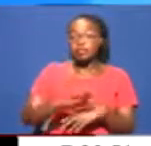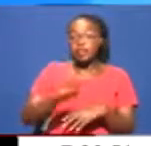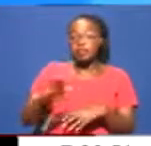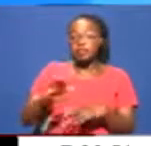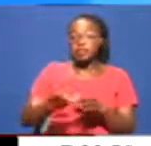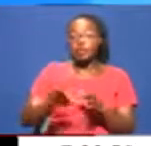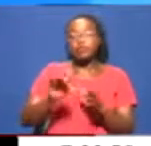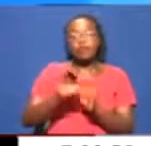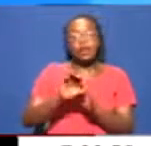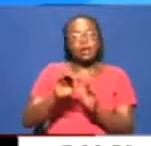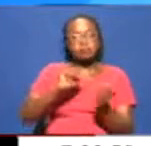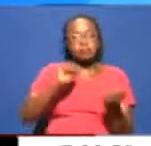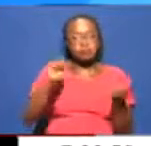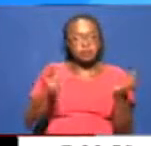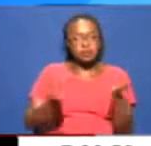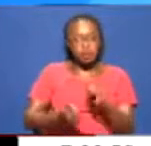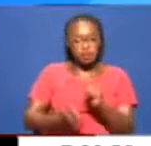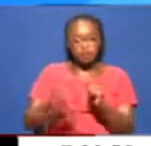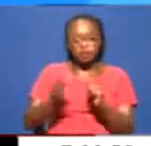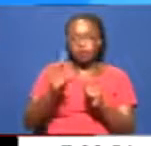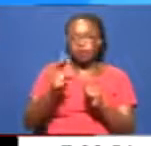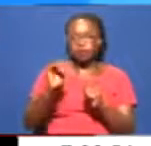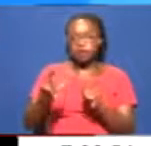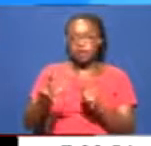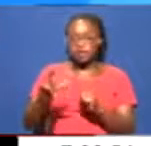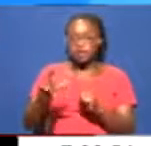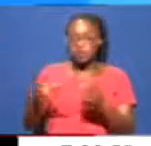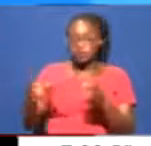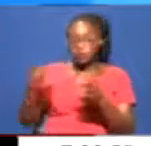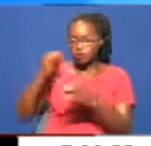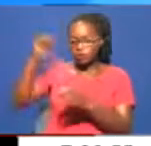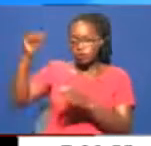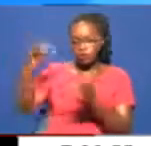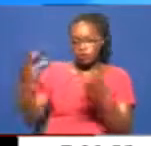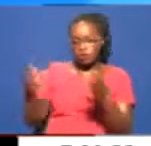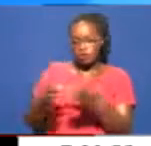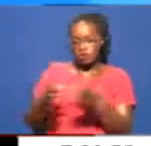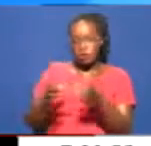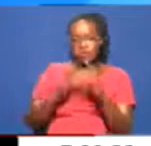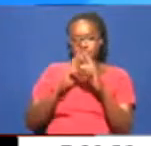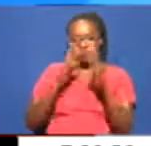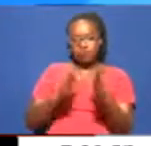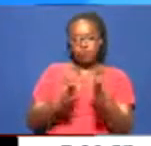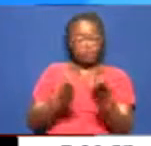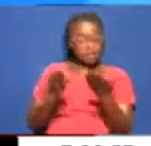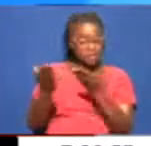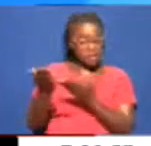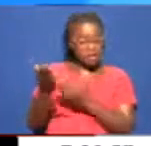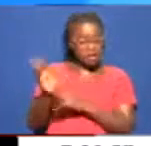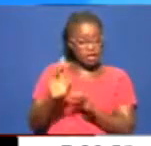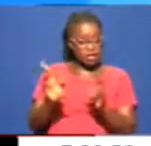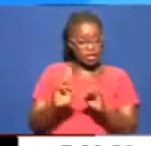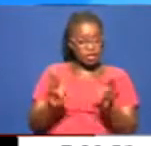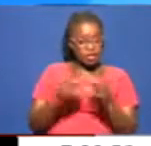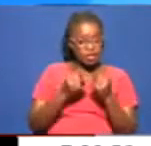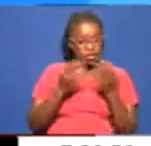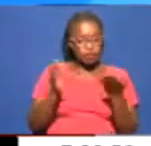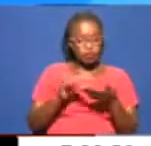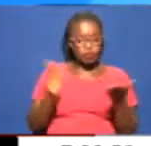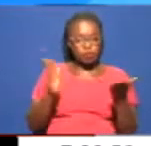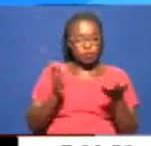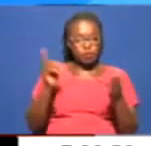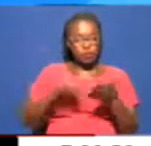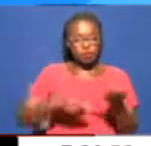ya vyama vya kisiasa unaendelea pale bungeni, na kwa sasa tunaungana na ripota wetu Gladys Mungai aweze kutujuza kulikoni.